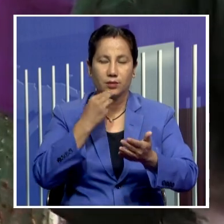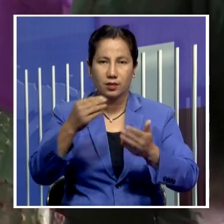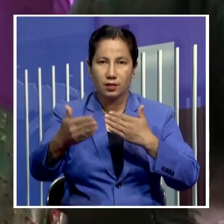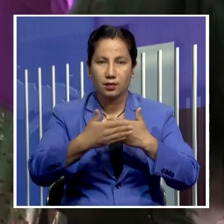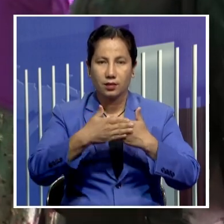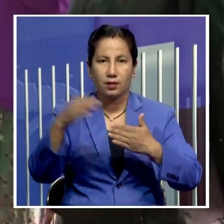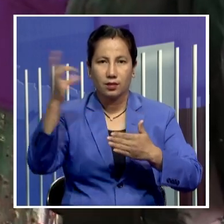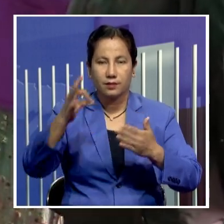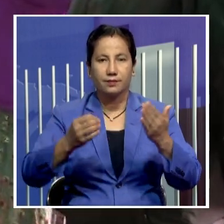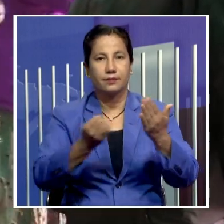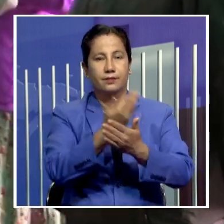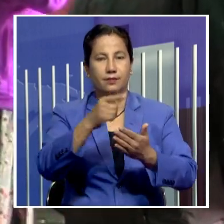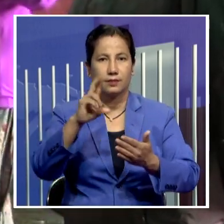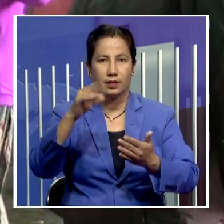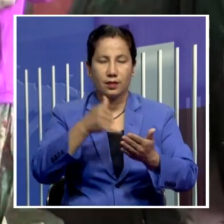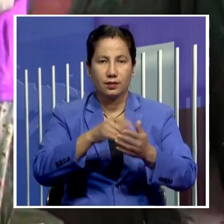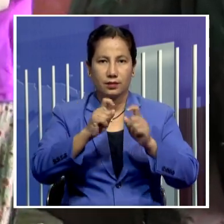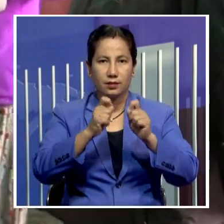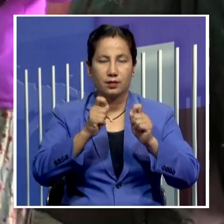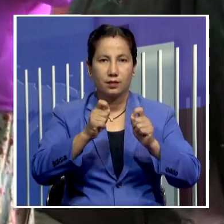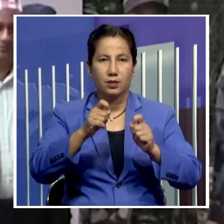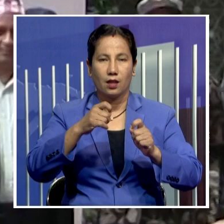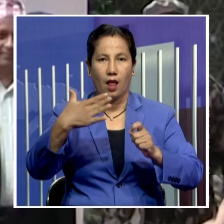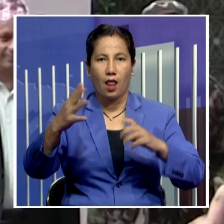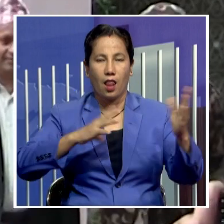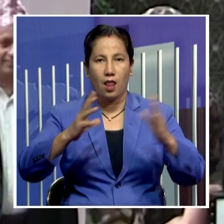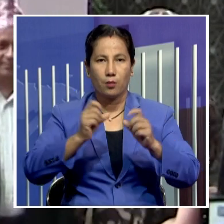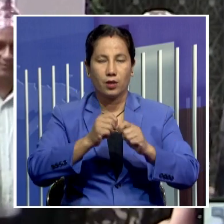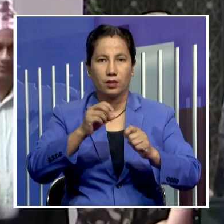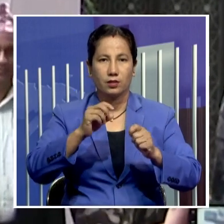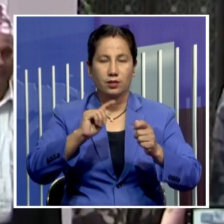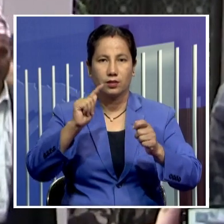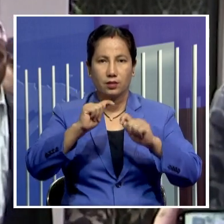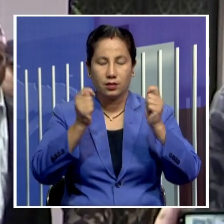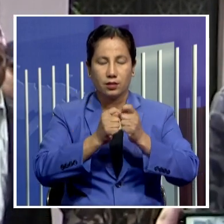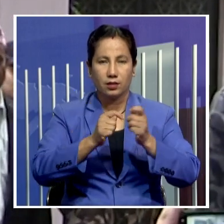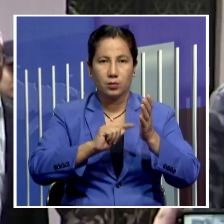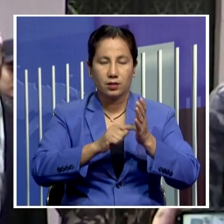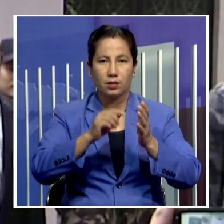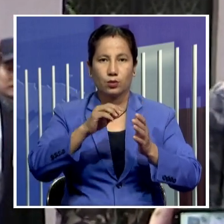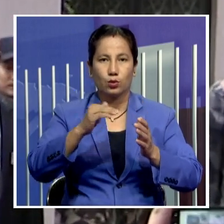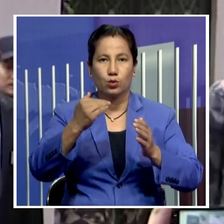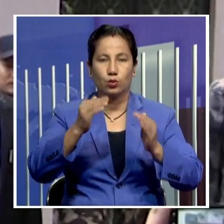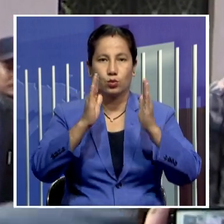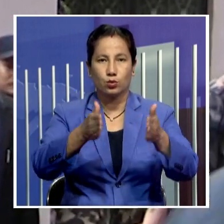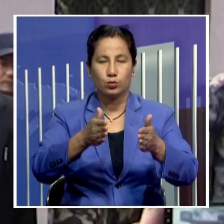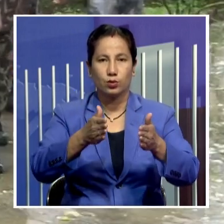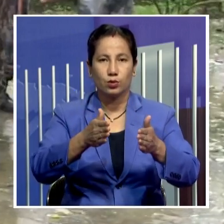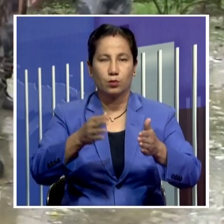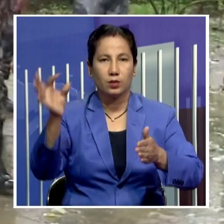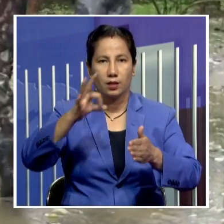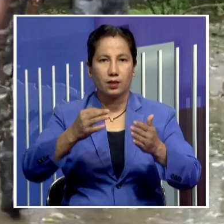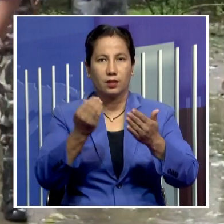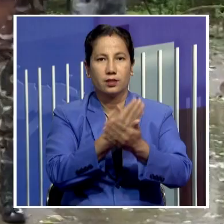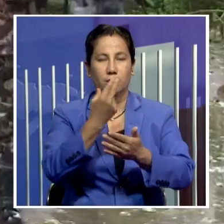कार्यालय स्थापना गरिएको हो। दाङ क्षेत्र नम्बर 1 को लमही, क्षेत्र नम्बर 2 को घोराही र क्षेत्र नम्बर 3 को तुलसीपुरमा कार्यालय स्थापना